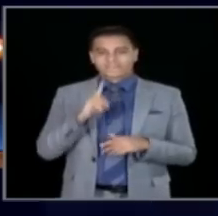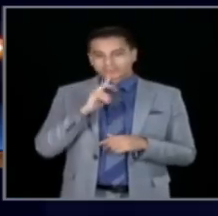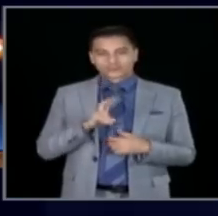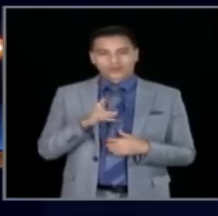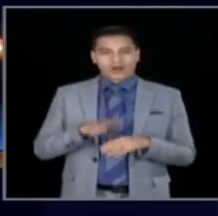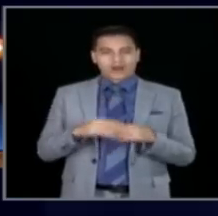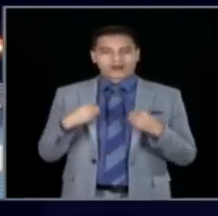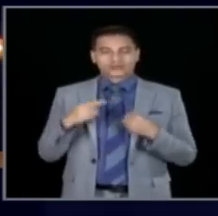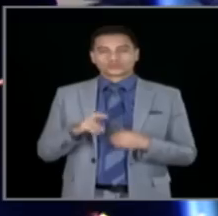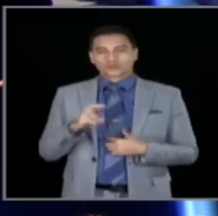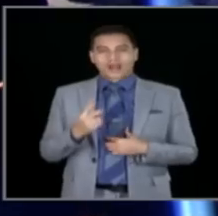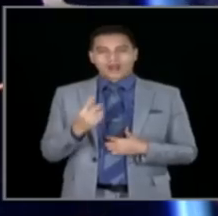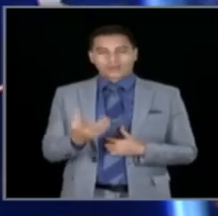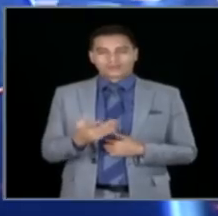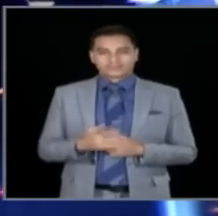الرياضة. سؤال الأول